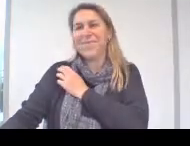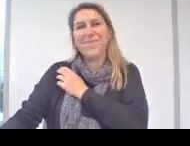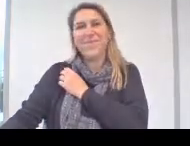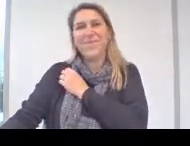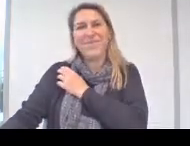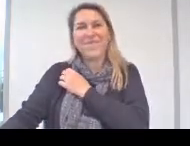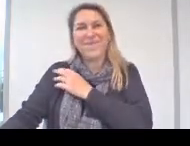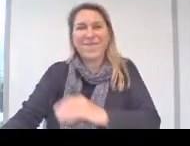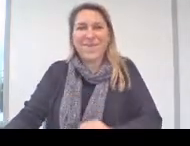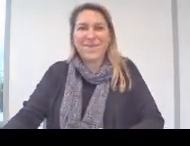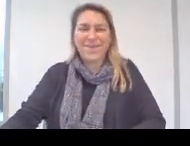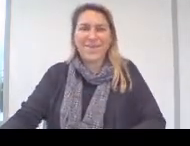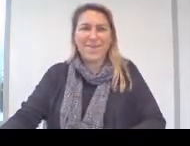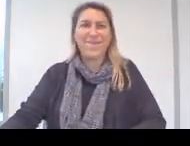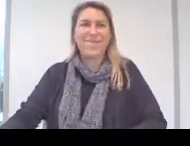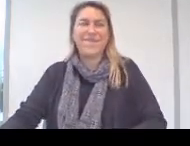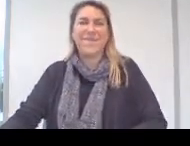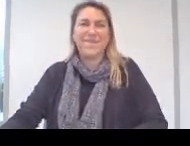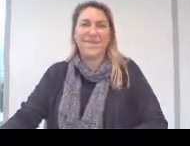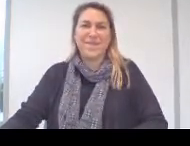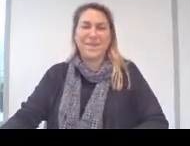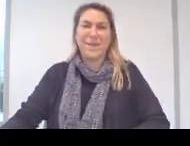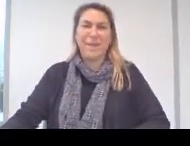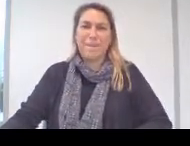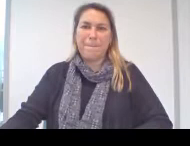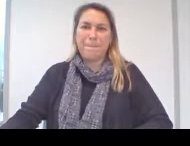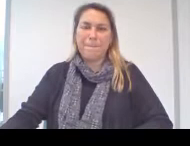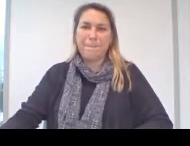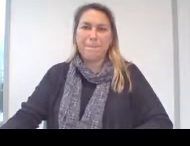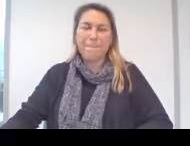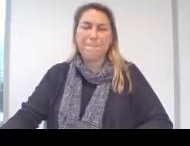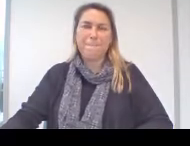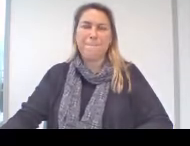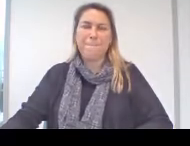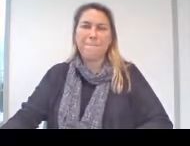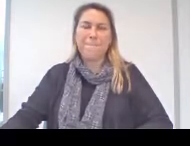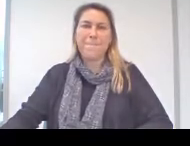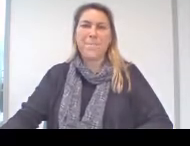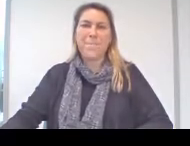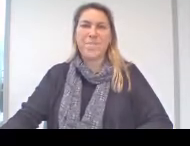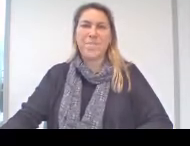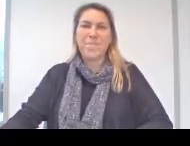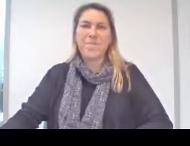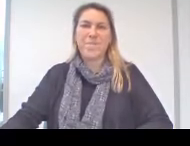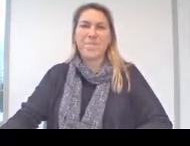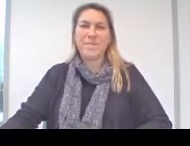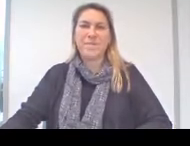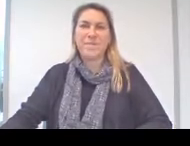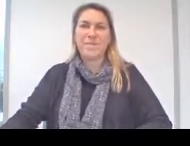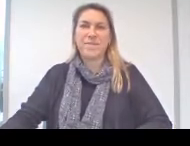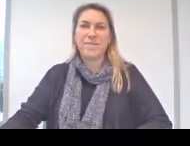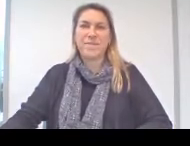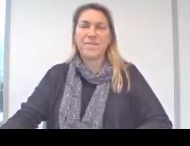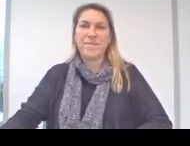On vient donc à l'emploi plus particulièrement. On disait un peu plus tôt que les emplois générés par l'activité touristique